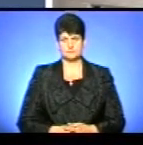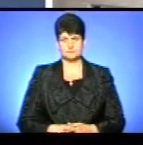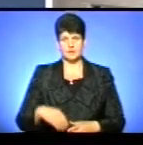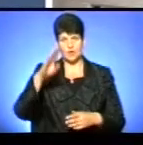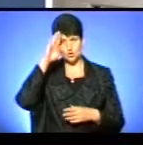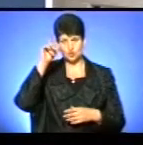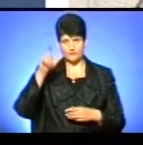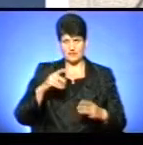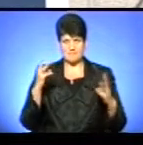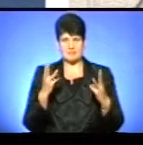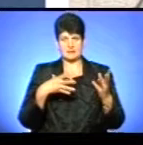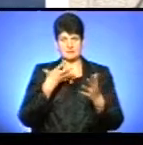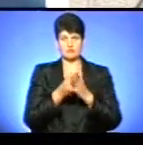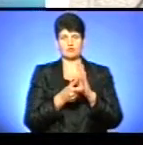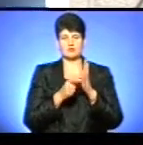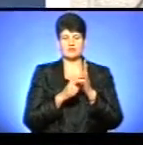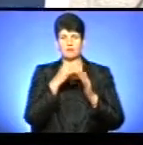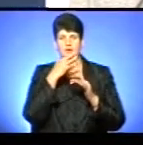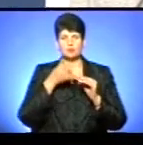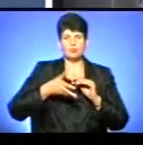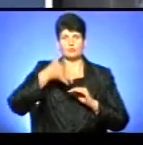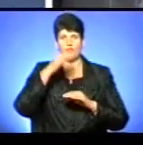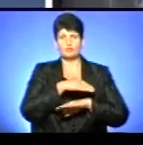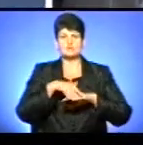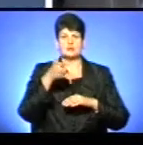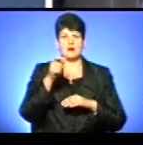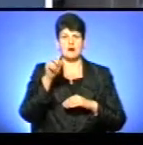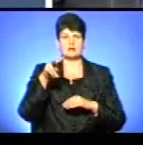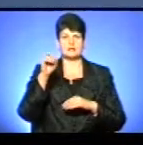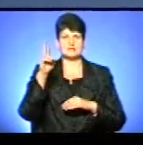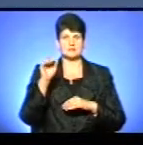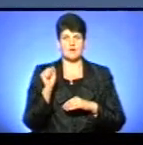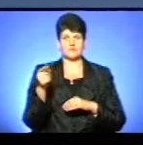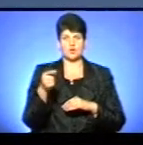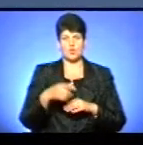Чоловік підпалив власну квартиру у багатоповерхівці на вулиці Галицькій у Тернополі.